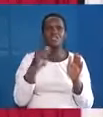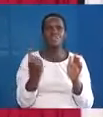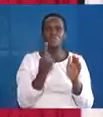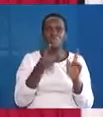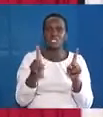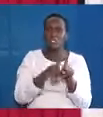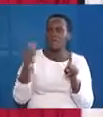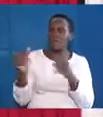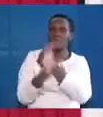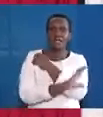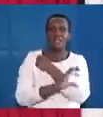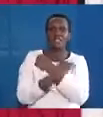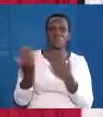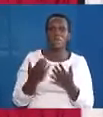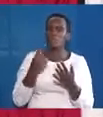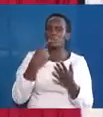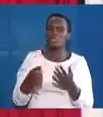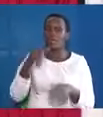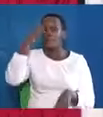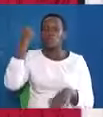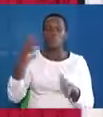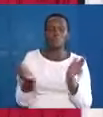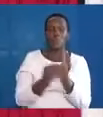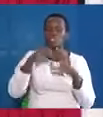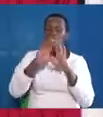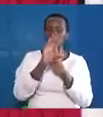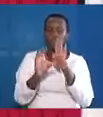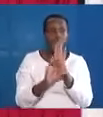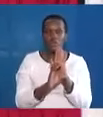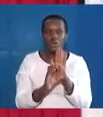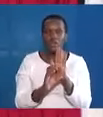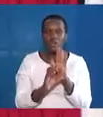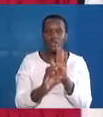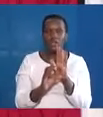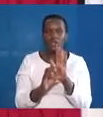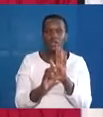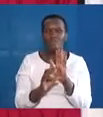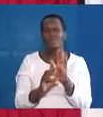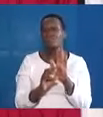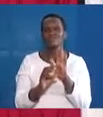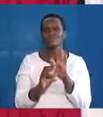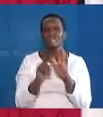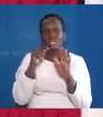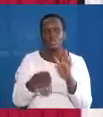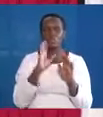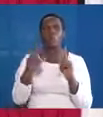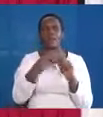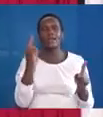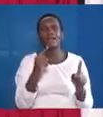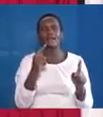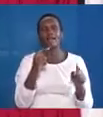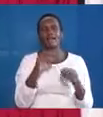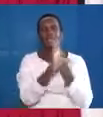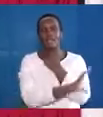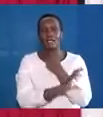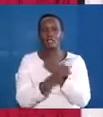zingine, unasema kwa sababu imeandikwa kwa katiba, right? Hiyo ni kumaliza nchi. Unaona watu